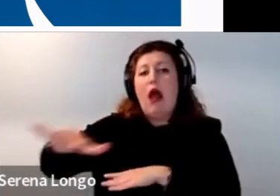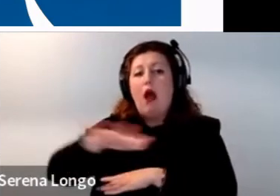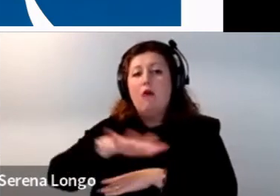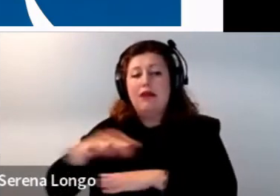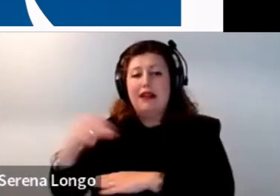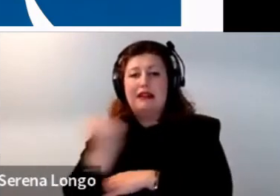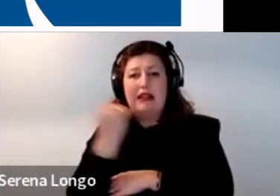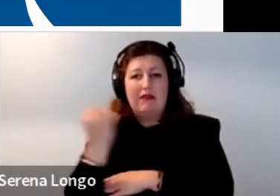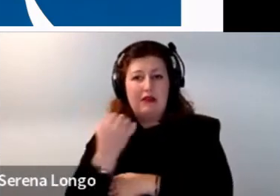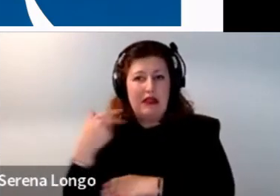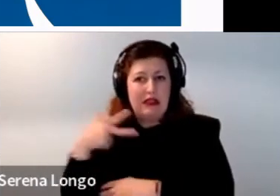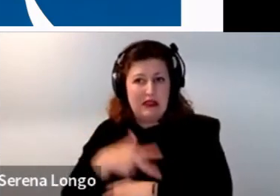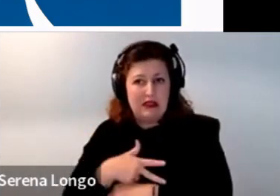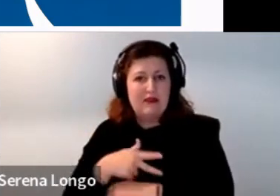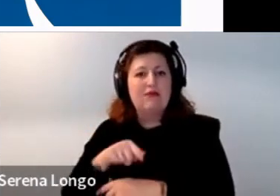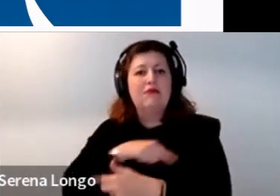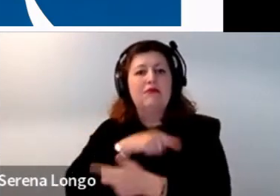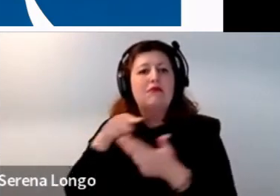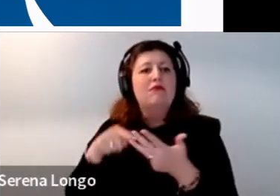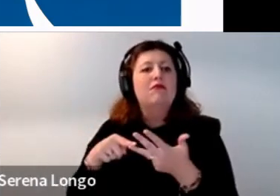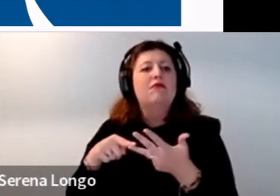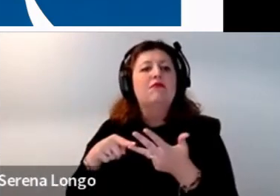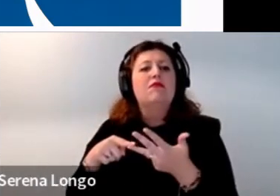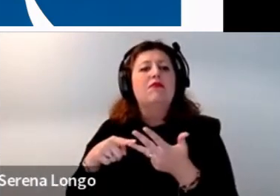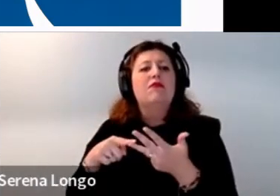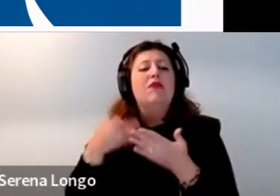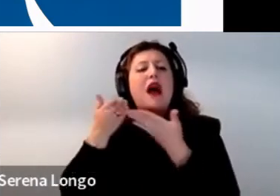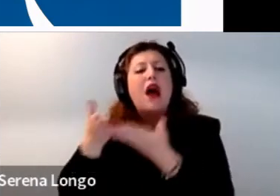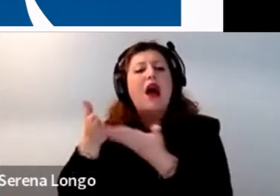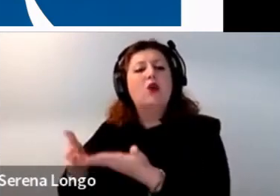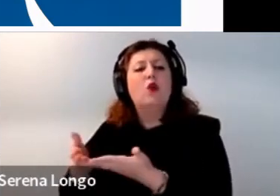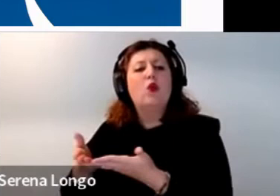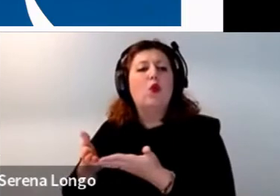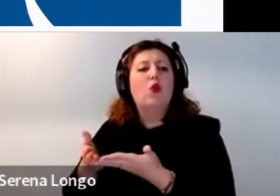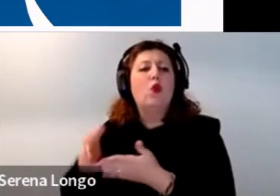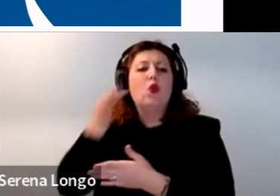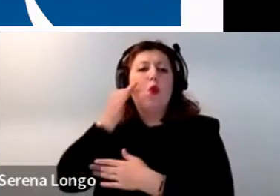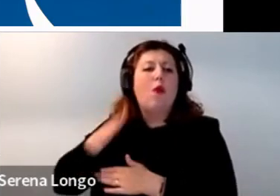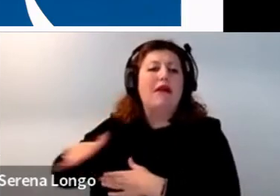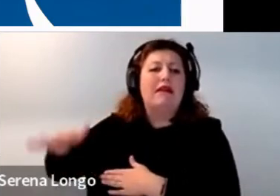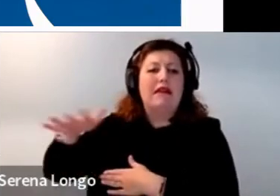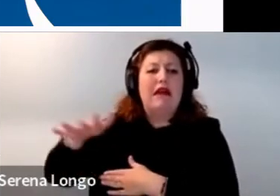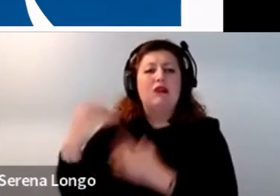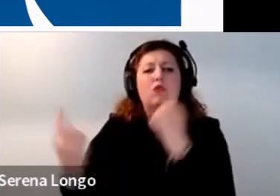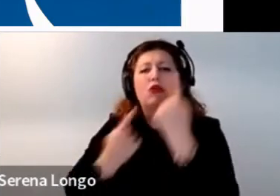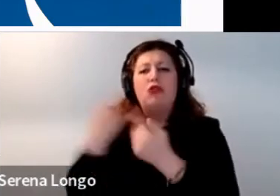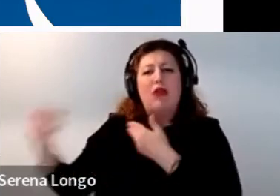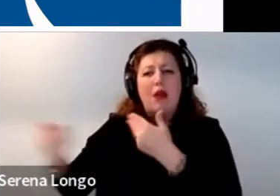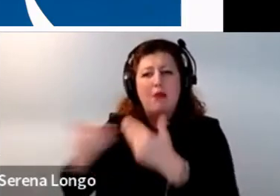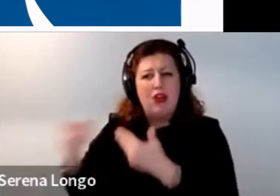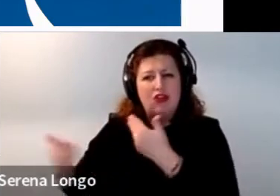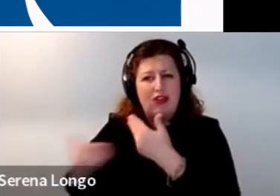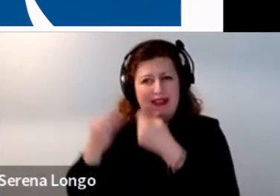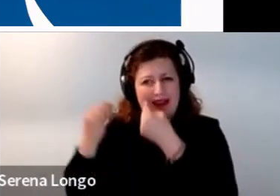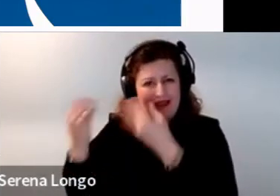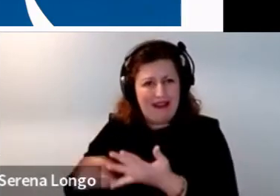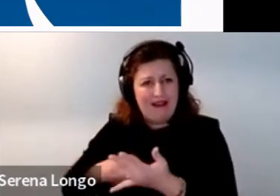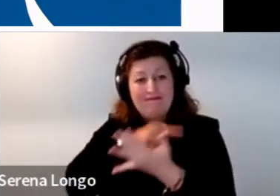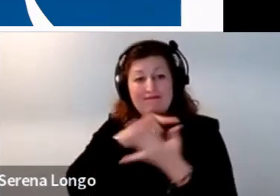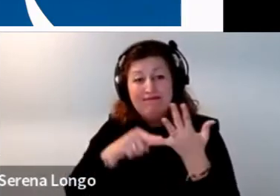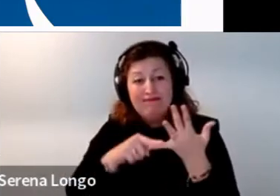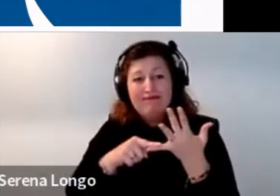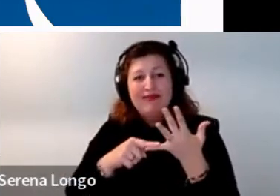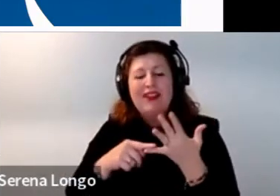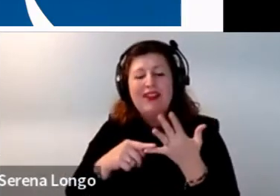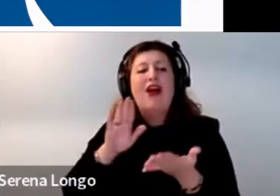aiuti umanitari in situazioni di emergenza e la valorizzazione di esperienze e competenze della società civile ed